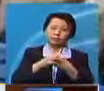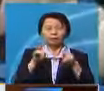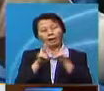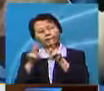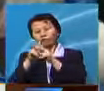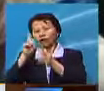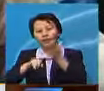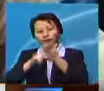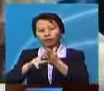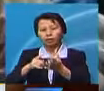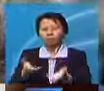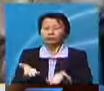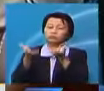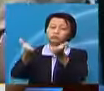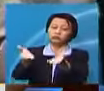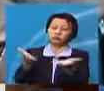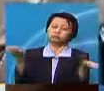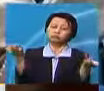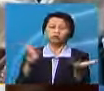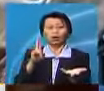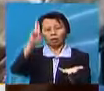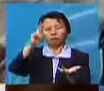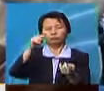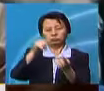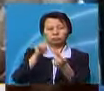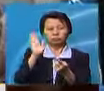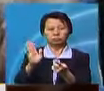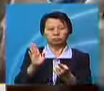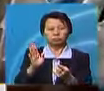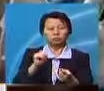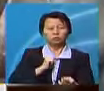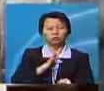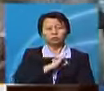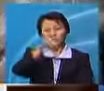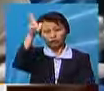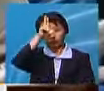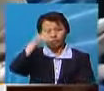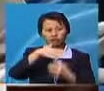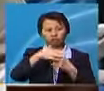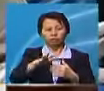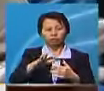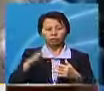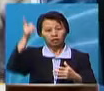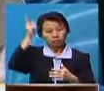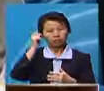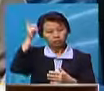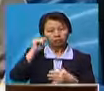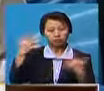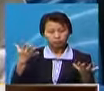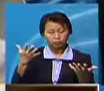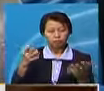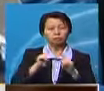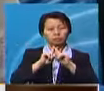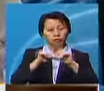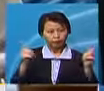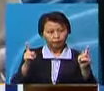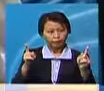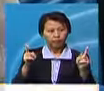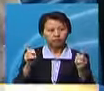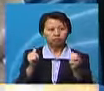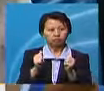mana, nak serah ke mana, itu terpulang kepada penjawat-penjawat awam selepas mereka bersara. Tetapi